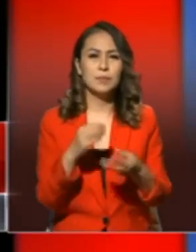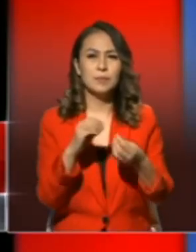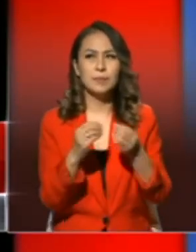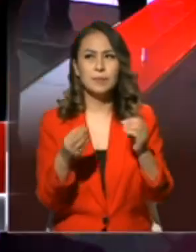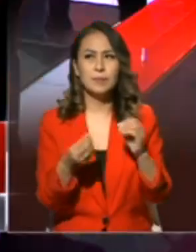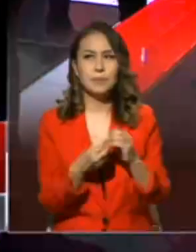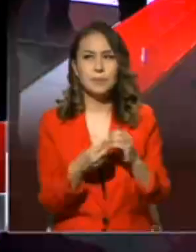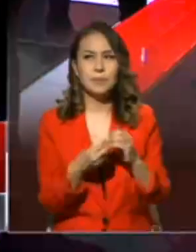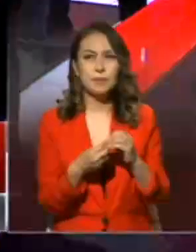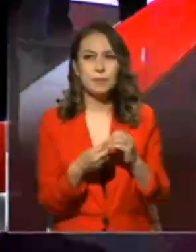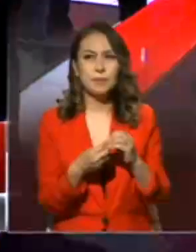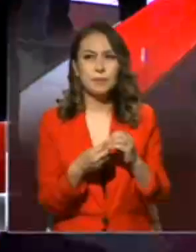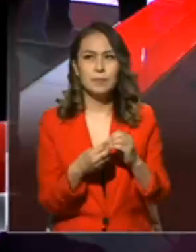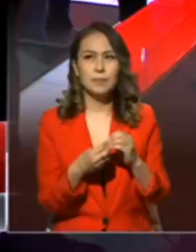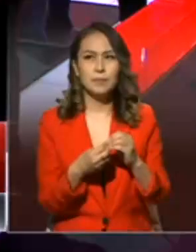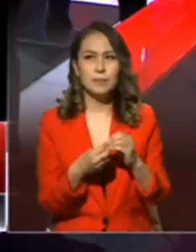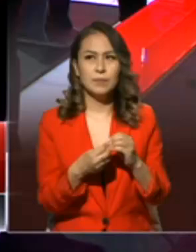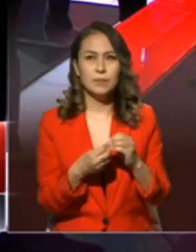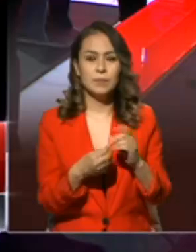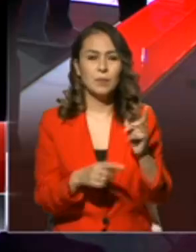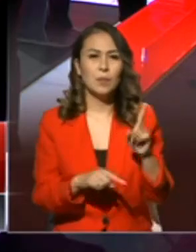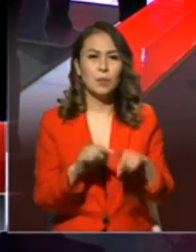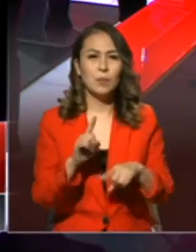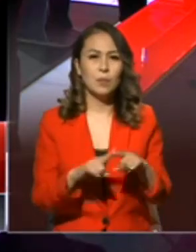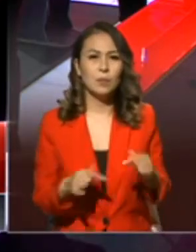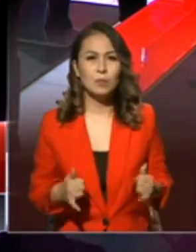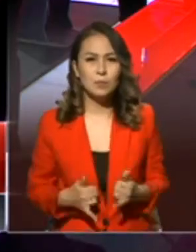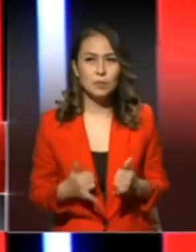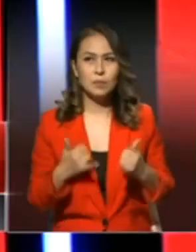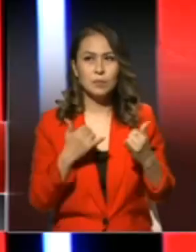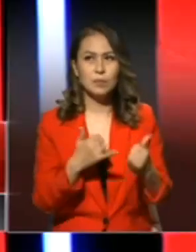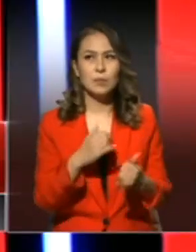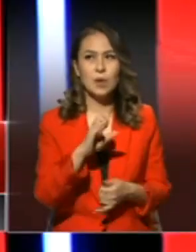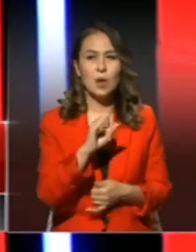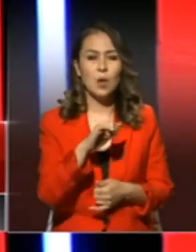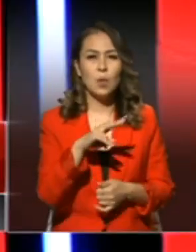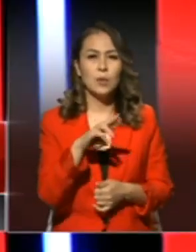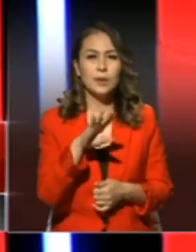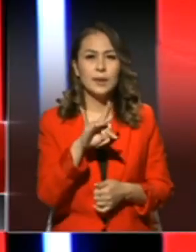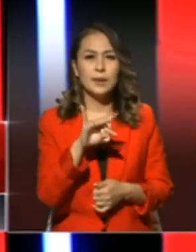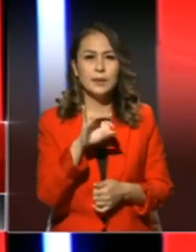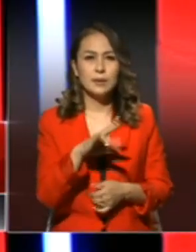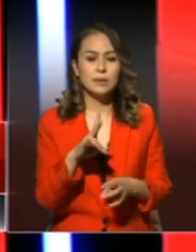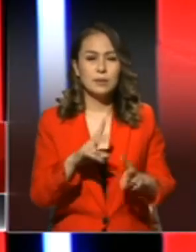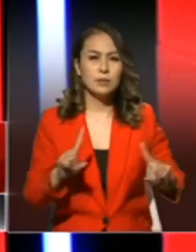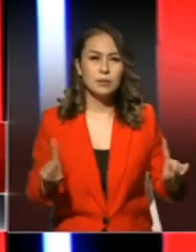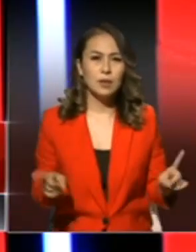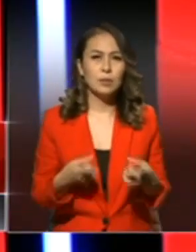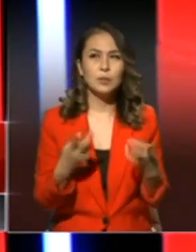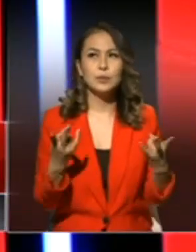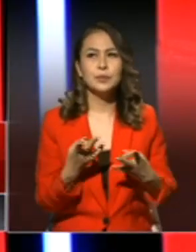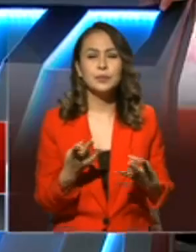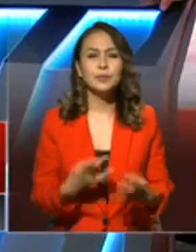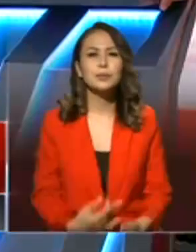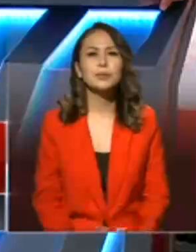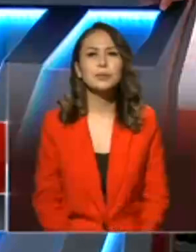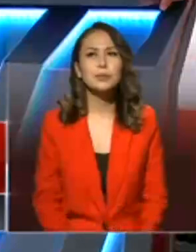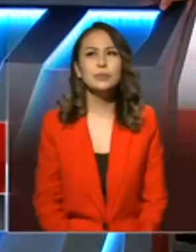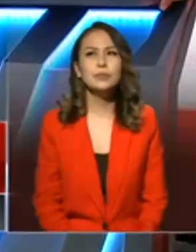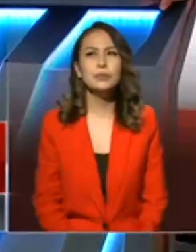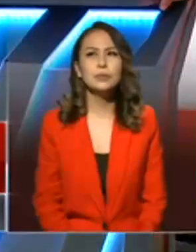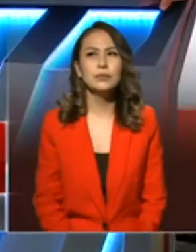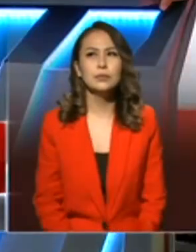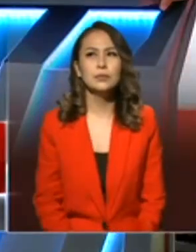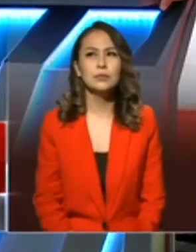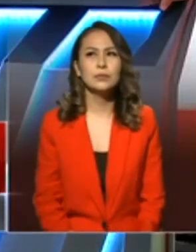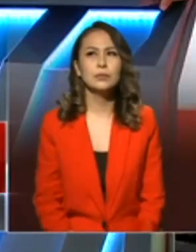салатын ағайын бауырына. Жақыныңа беріп жатыр. Жоқ, альтруистік донорлықты дамыту керек қой, дамыту керек, бәлкім енгізу керек шығар. Онда оңай